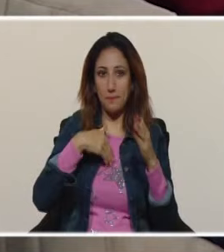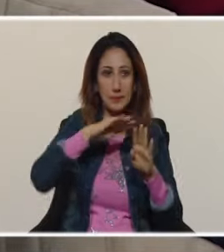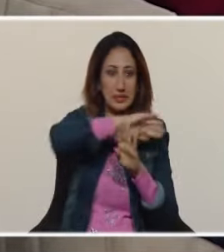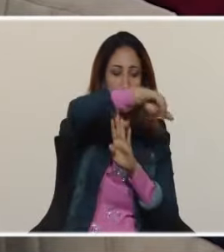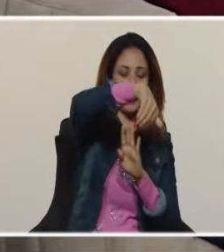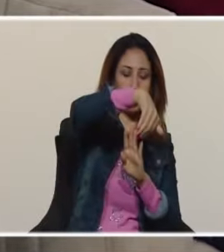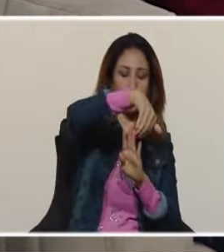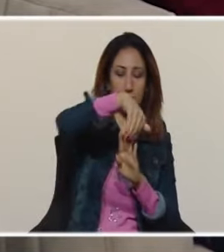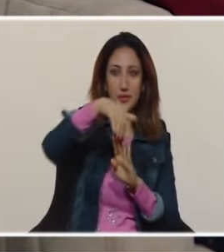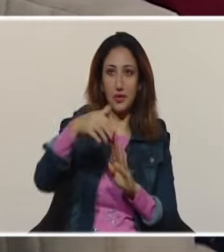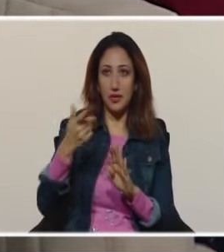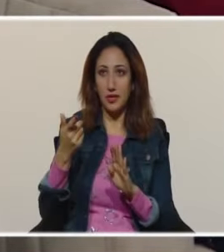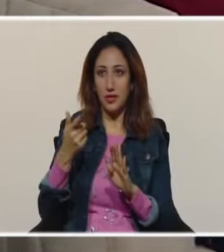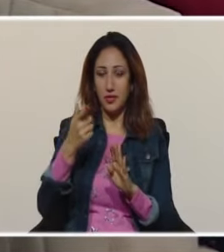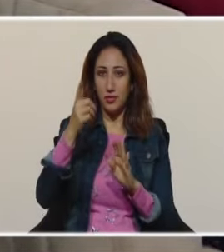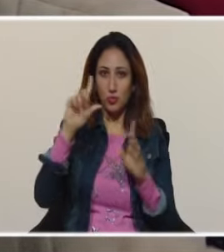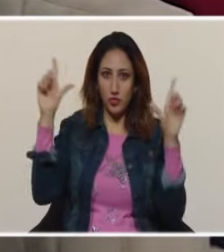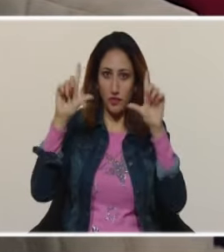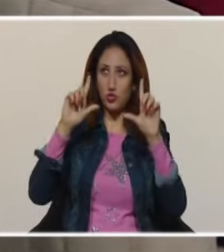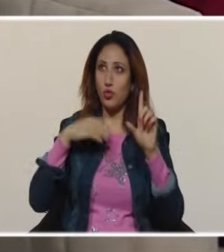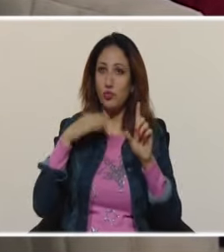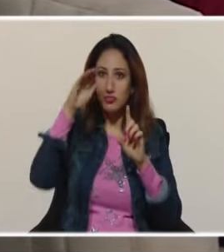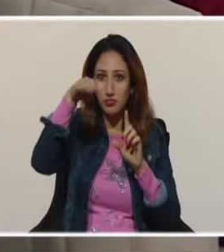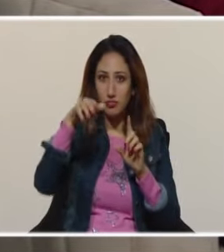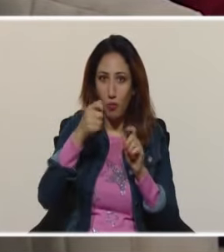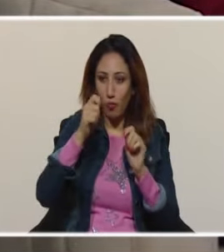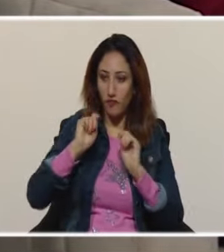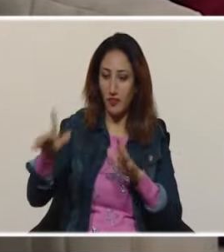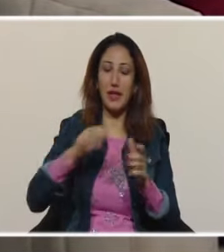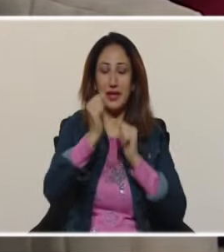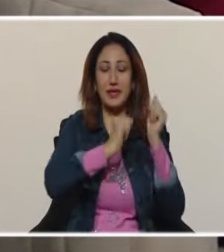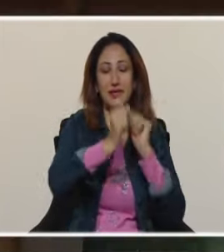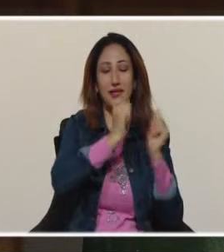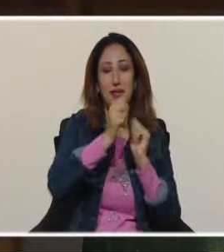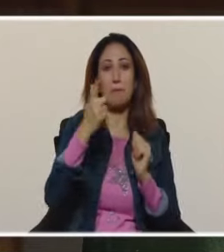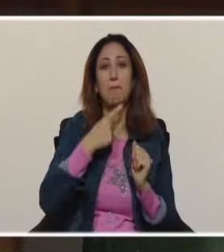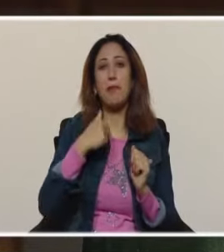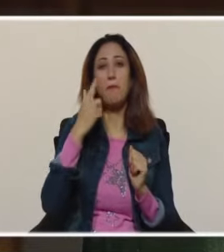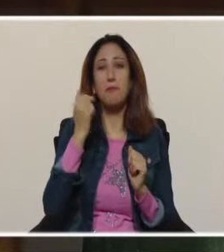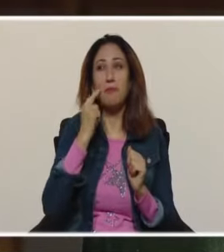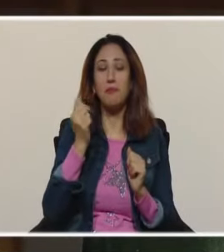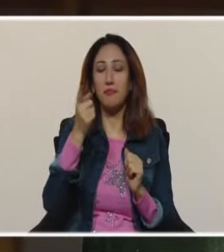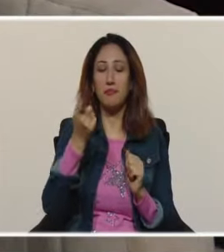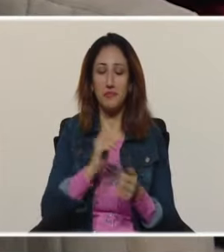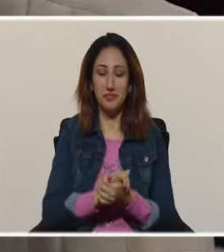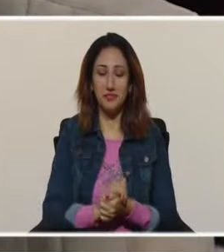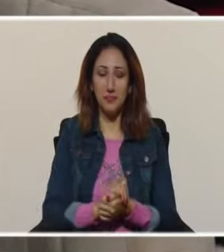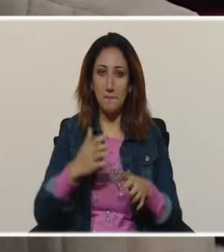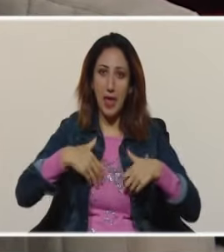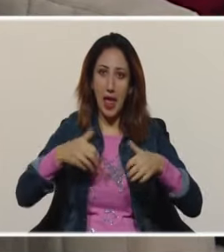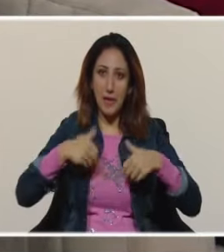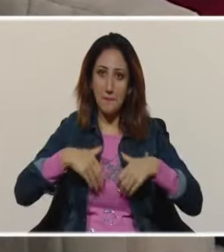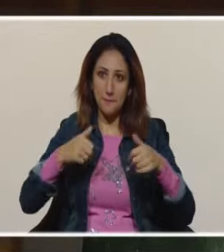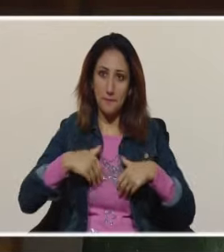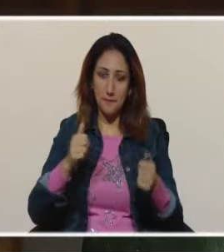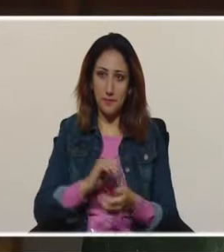اما اخويا كان طالع بالشاشه طلعت له بالشاشه الراجل راح بص كده راح ساب المفتاح وطلع يجري مننا على طول بس احنا بنحب احنا طول قعدتنا بنحب نزول